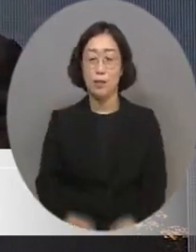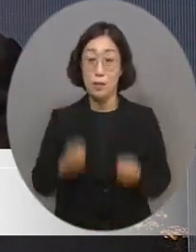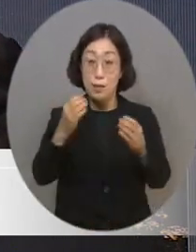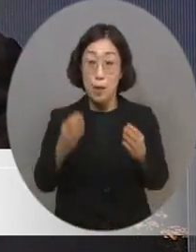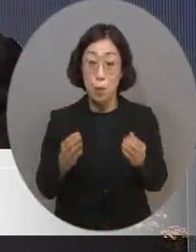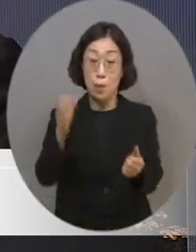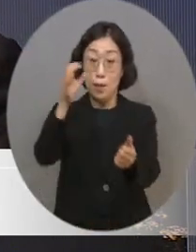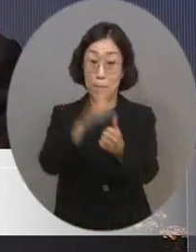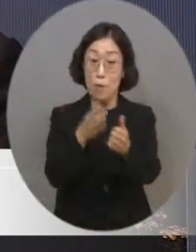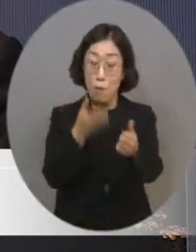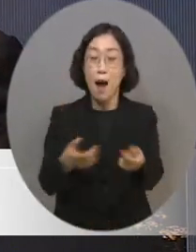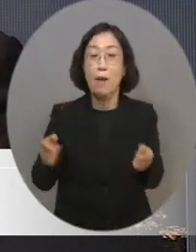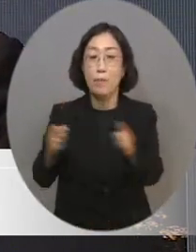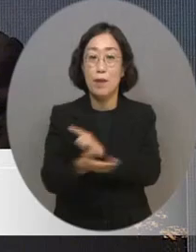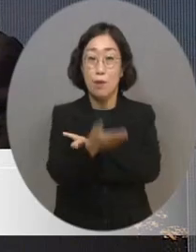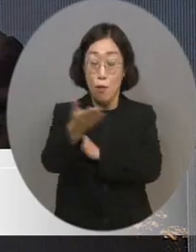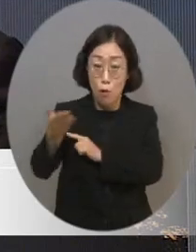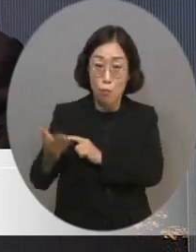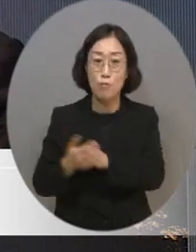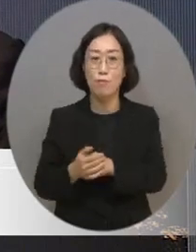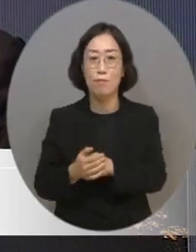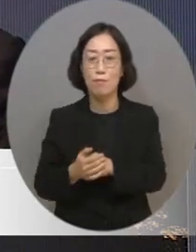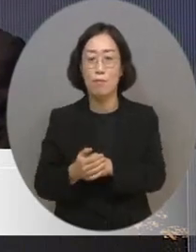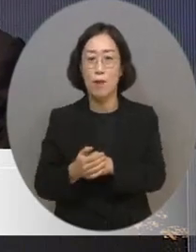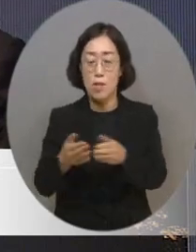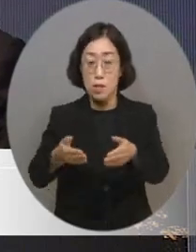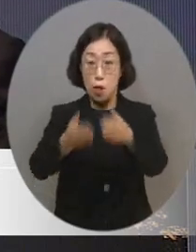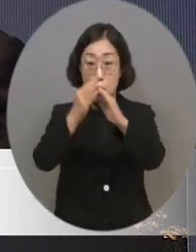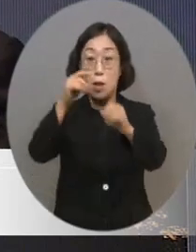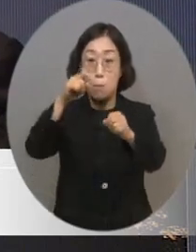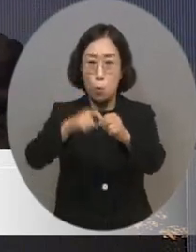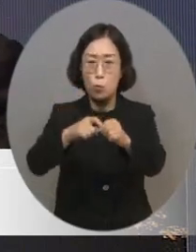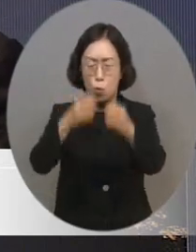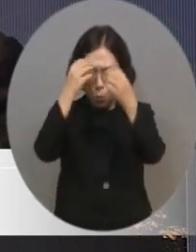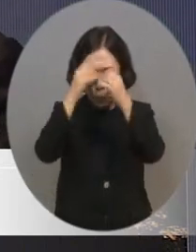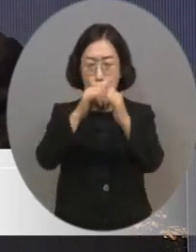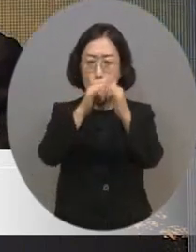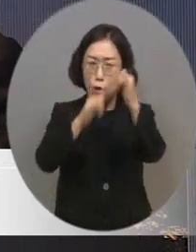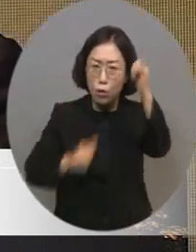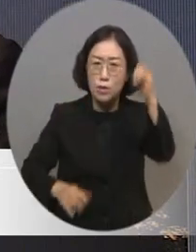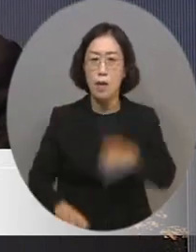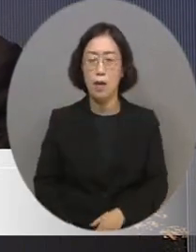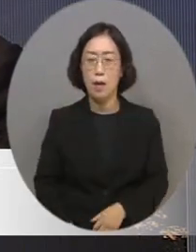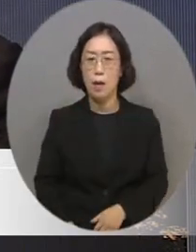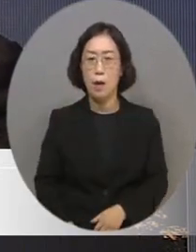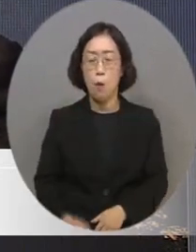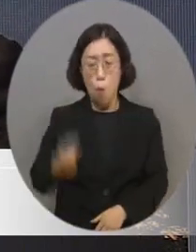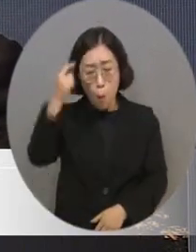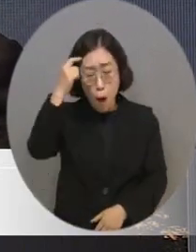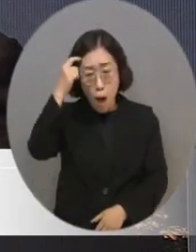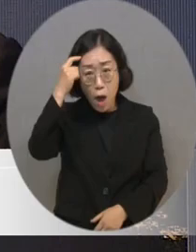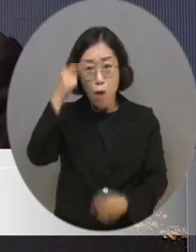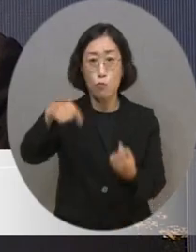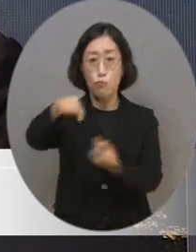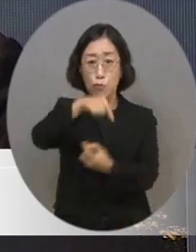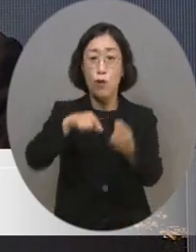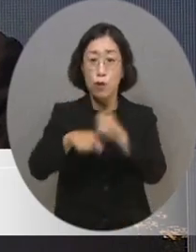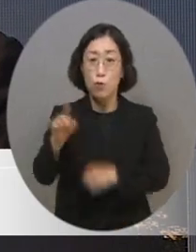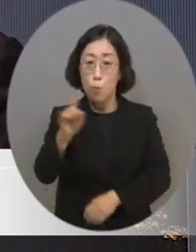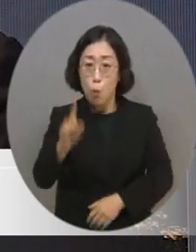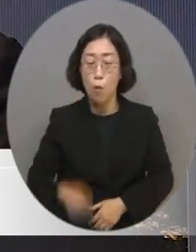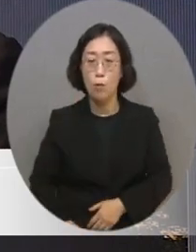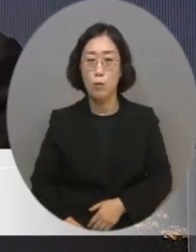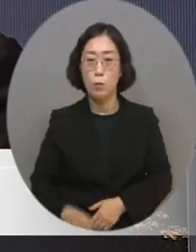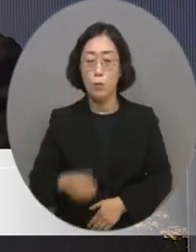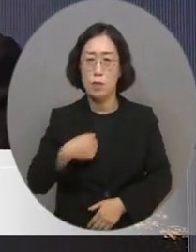함께 협회의 설립 목적과 고난의 역사, 존재의 의미를 소중히 여기며 그동안